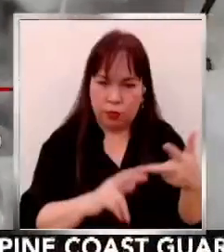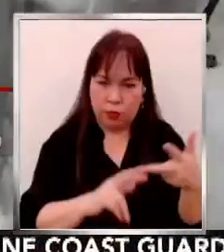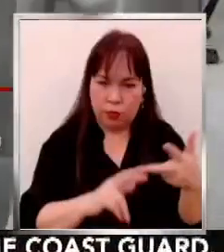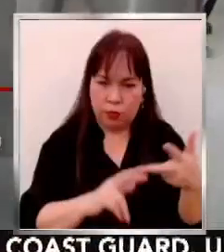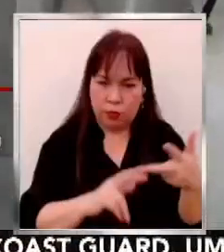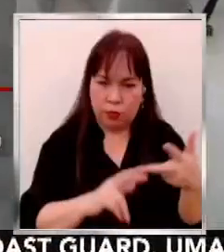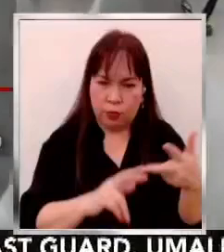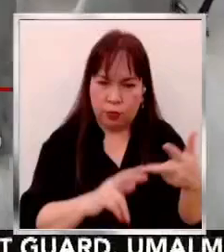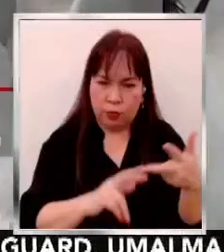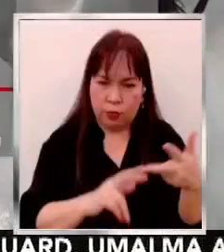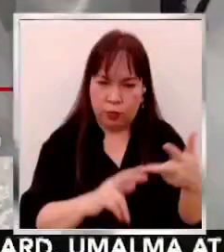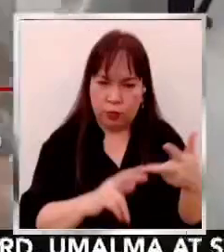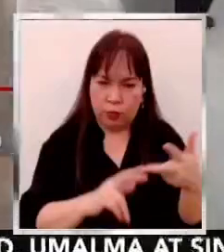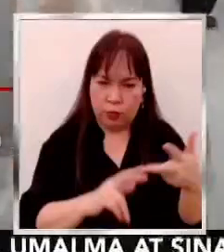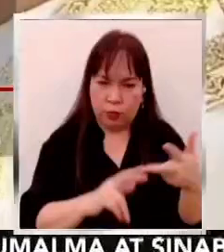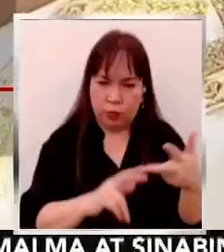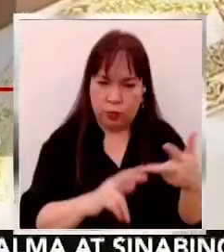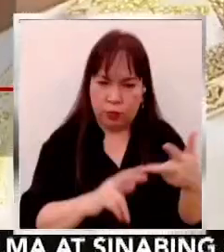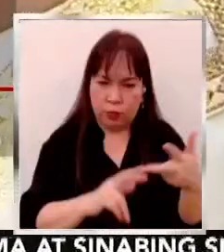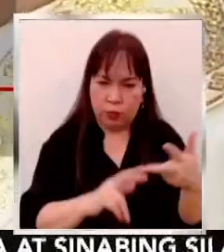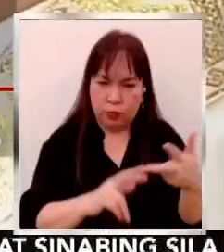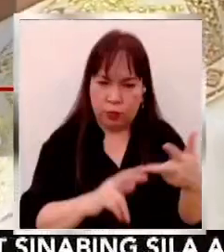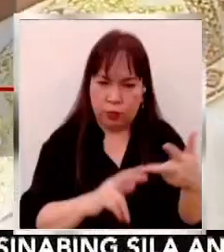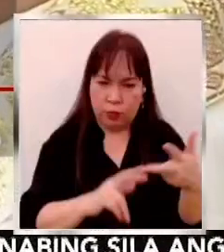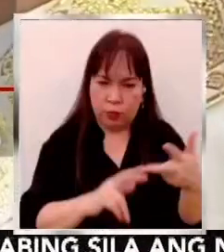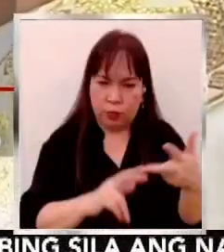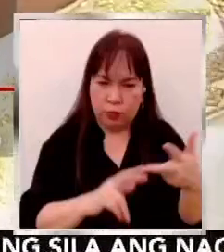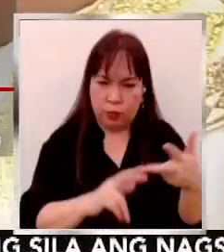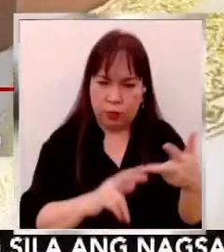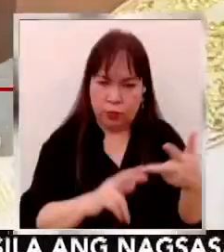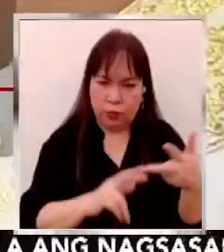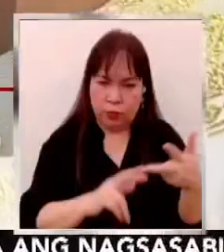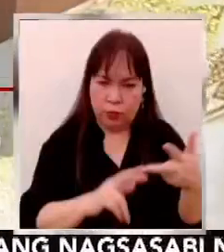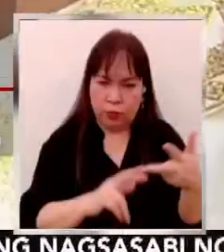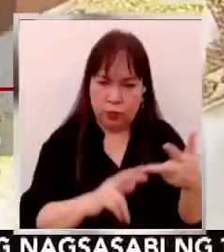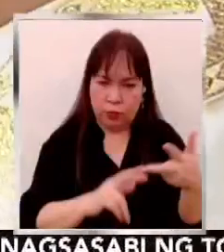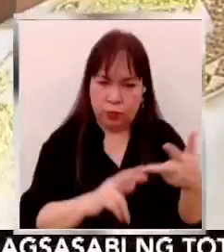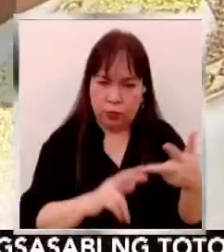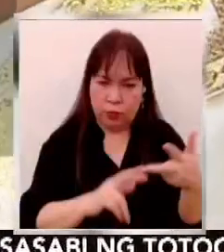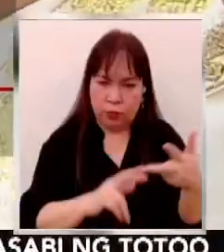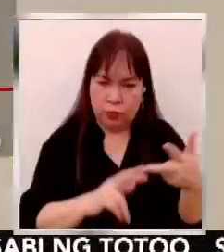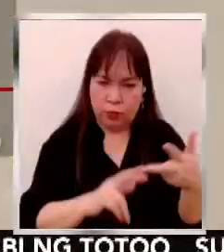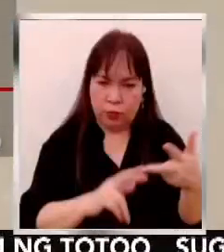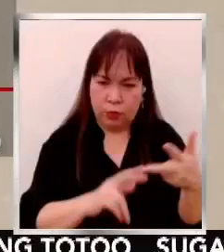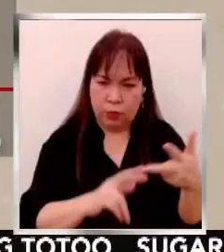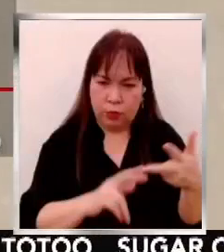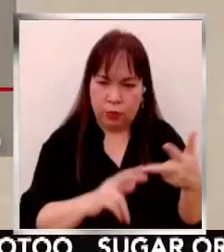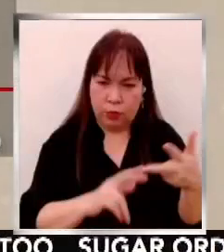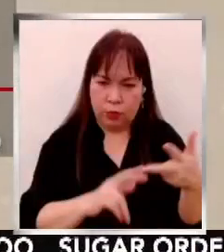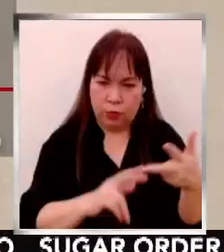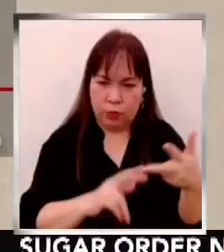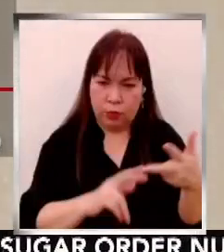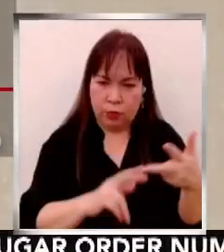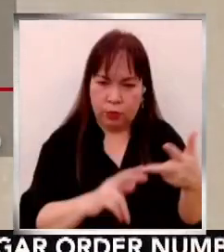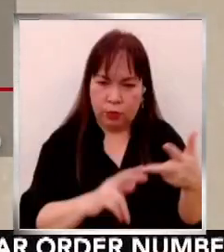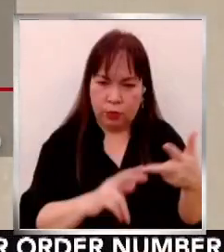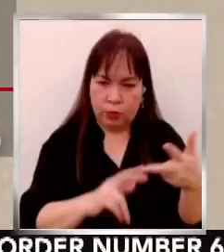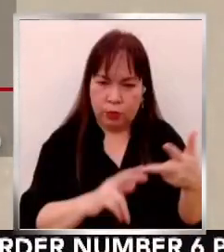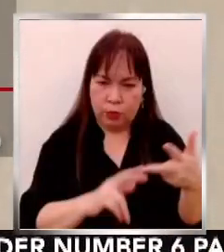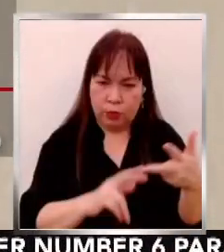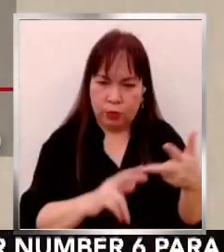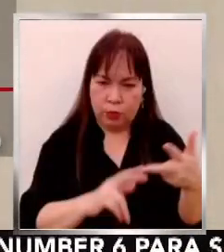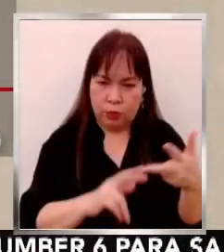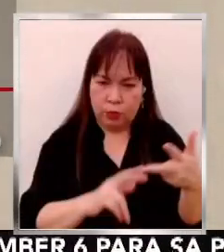Undersecretary Panganiban already signed it, we sent it to Malacanang for review and then binalik ng Malacanang with